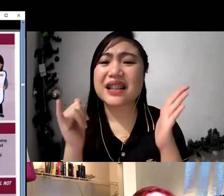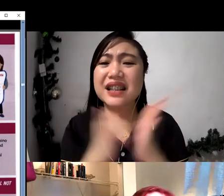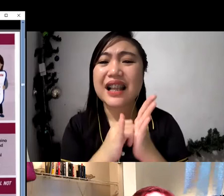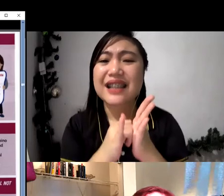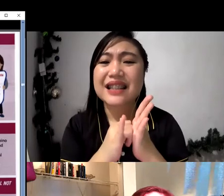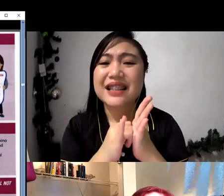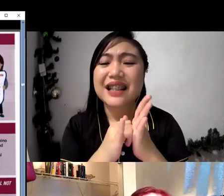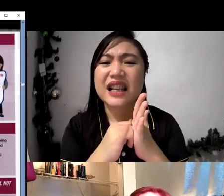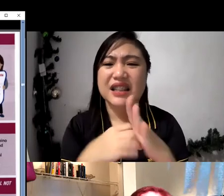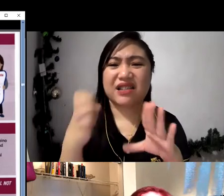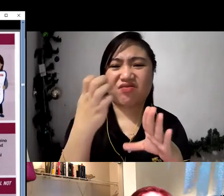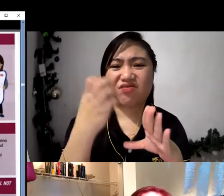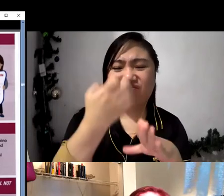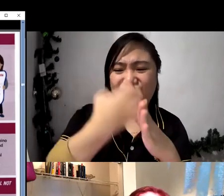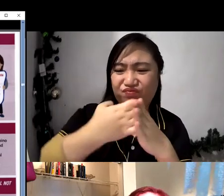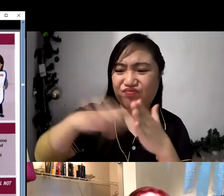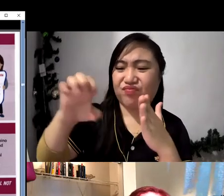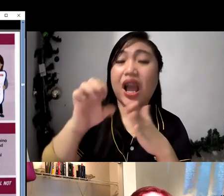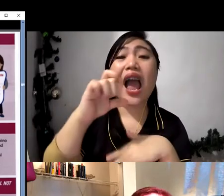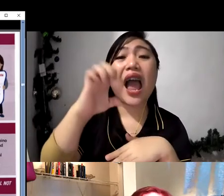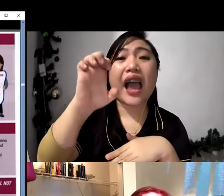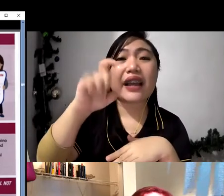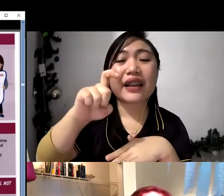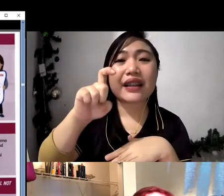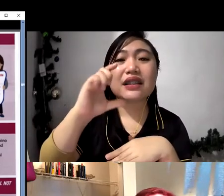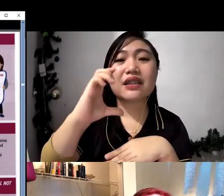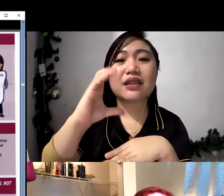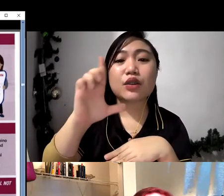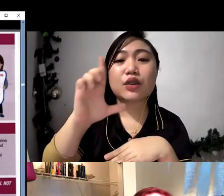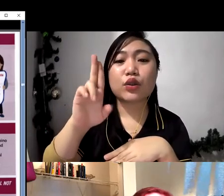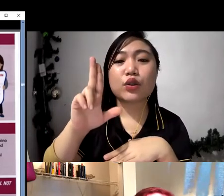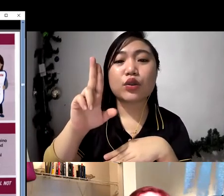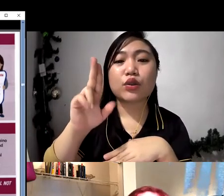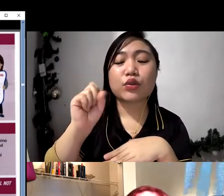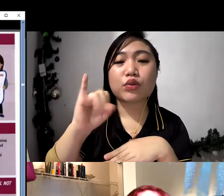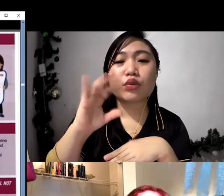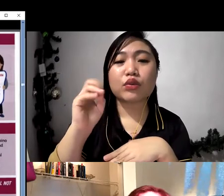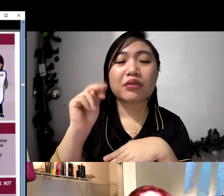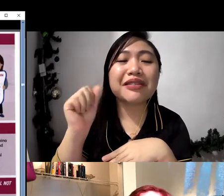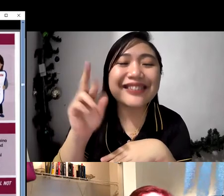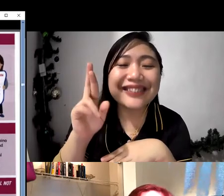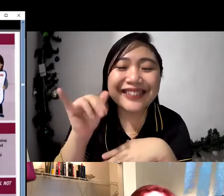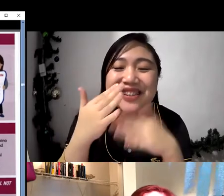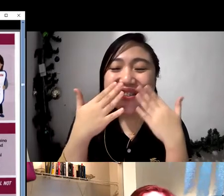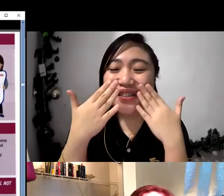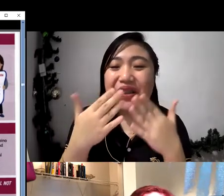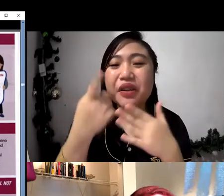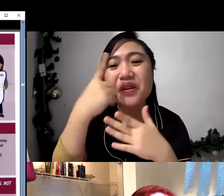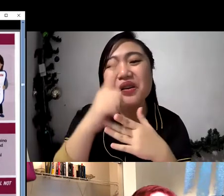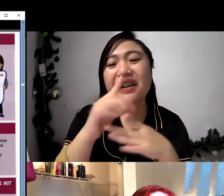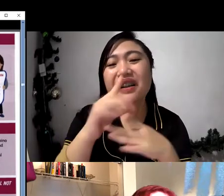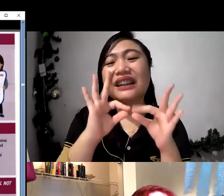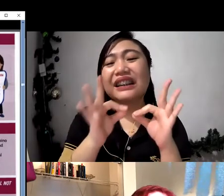no? I mean, kaya nga very, I really commend that Rhoda is here and, you know, doing the sign language for the deaf.